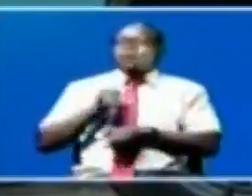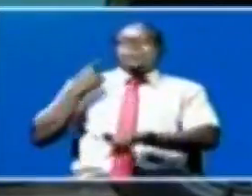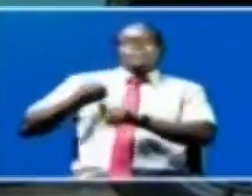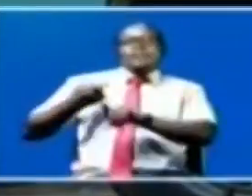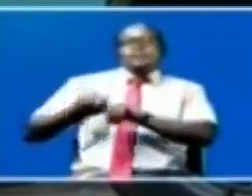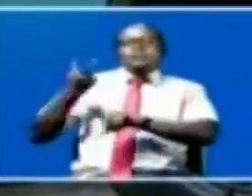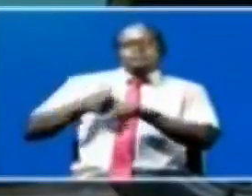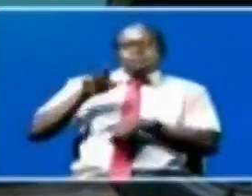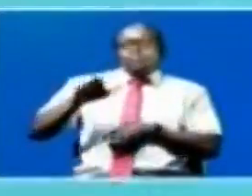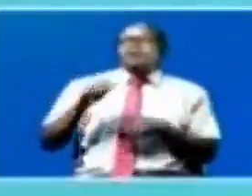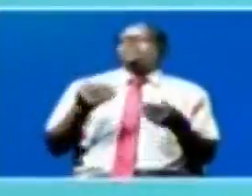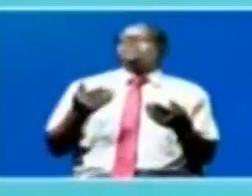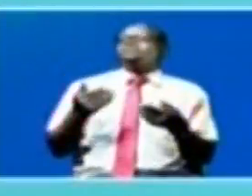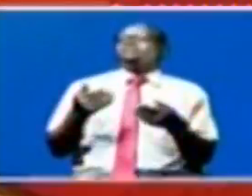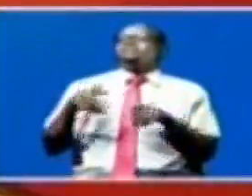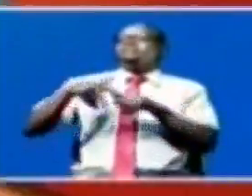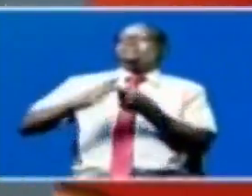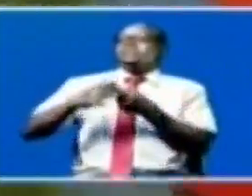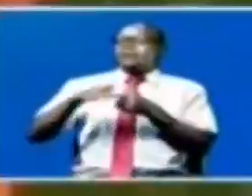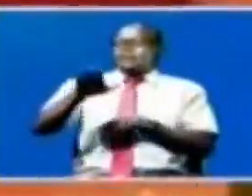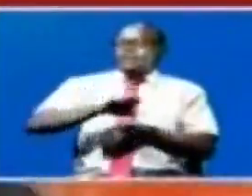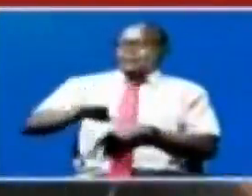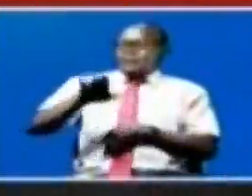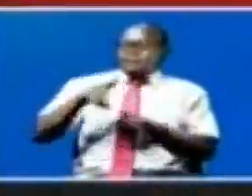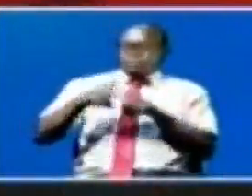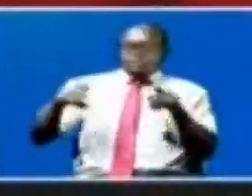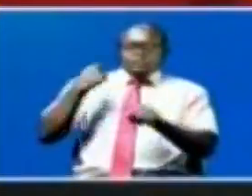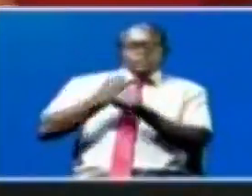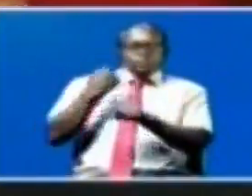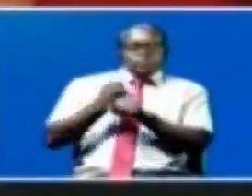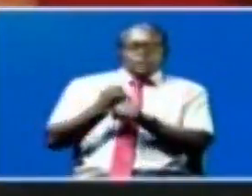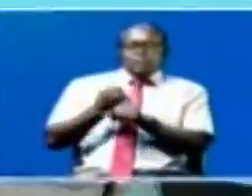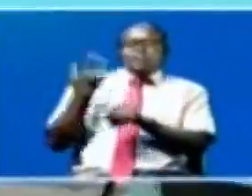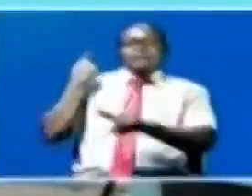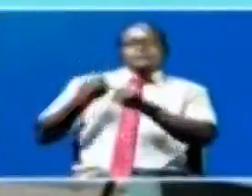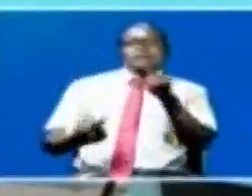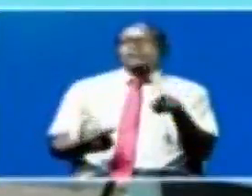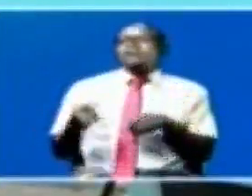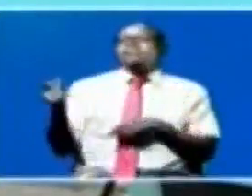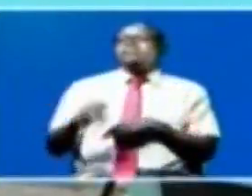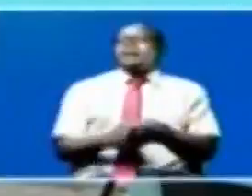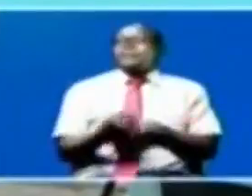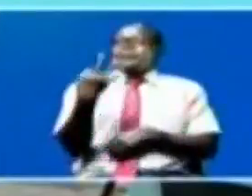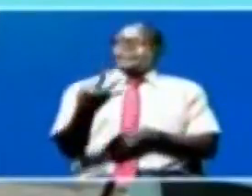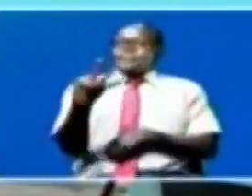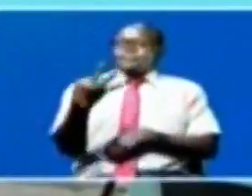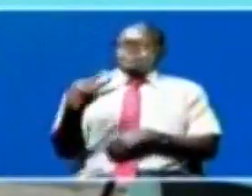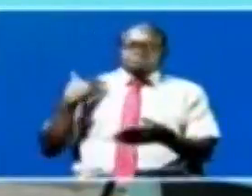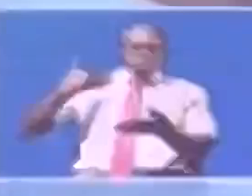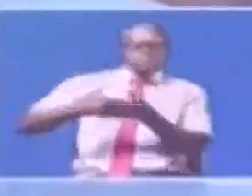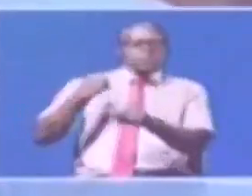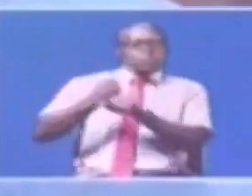katika karakana yake. Hii pikipiki nianza kuiunda mwaka jana mwezi wa 3. Nimeitengeneza kwa muda wa miezi